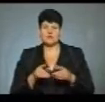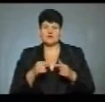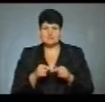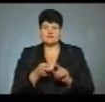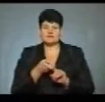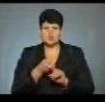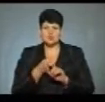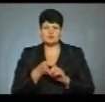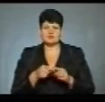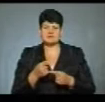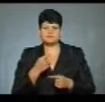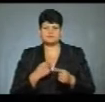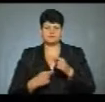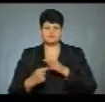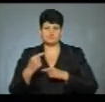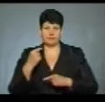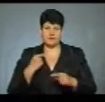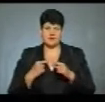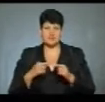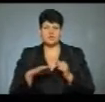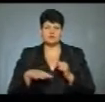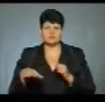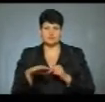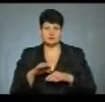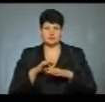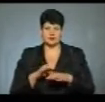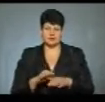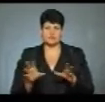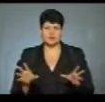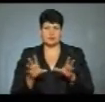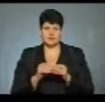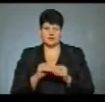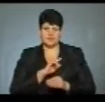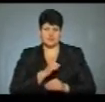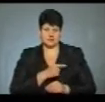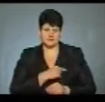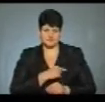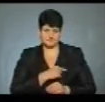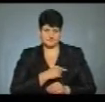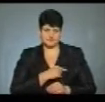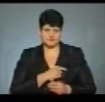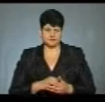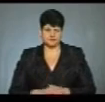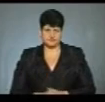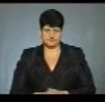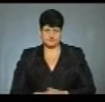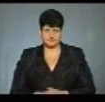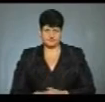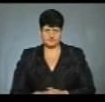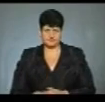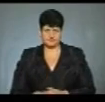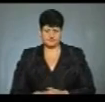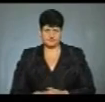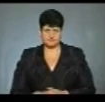виведення підрозділів 44-ї бригади із зони проведення операції об'єднаних сил. Діана Ярошенко розповість більше про це.